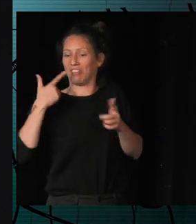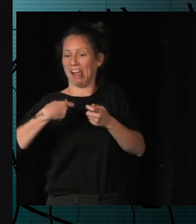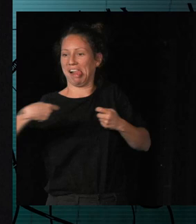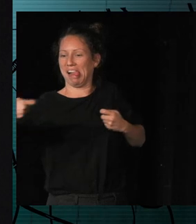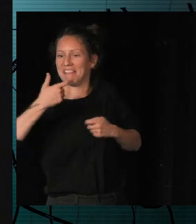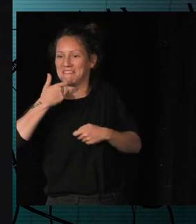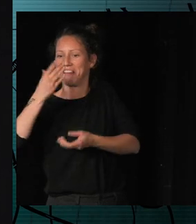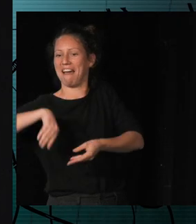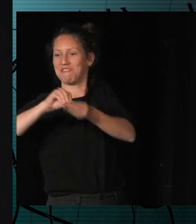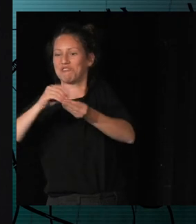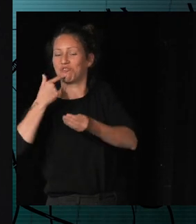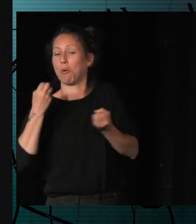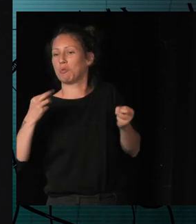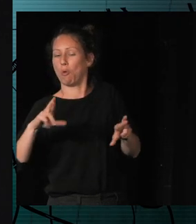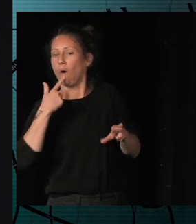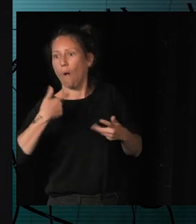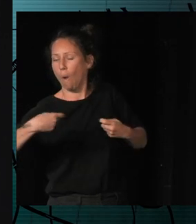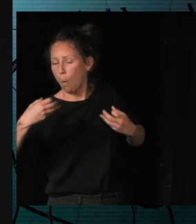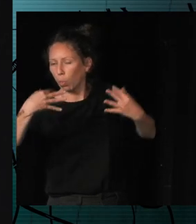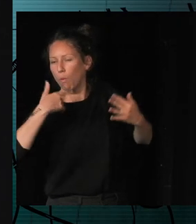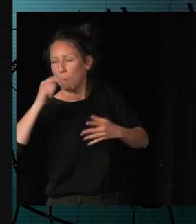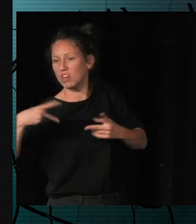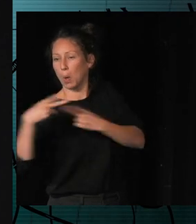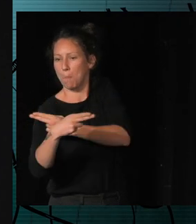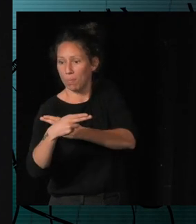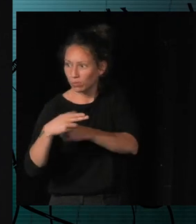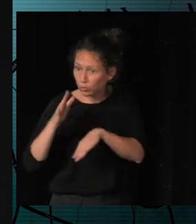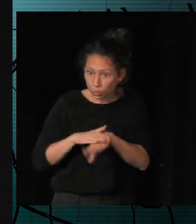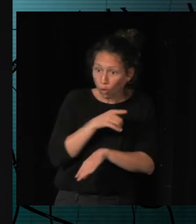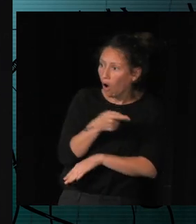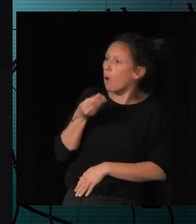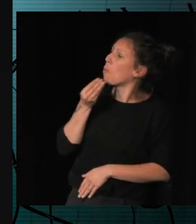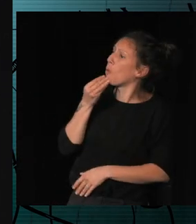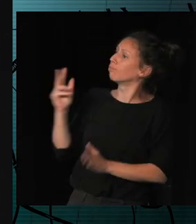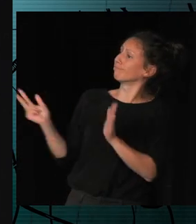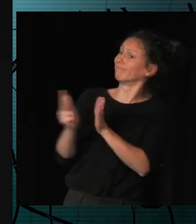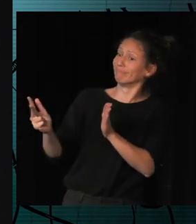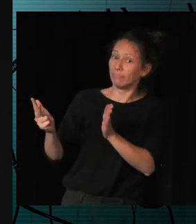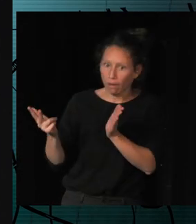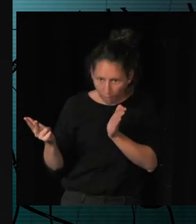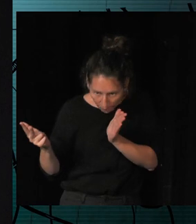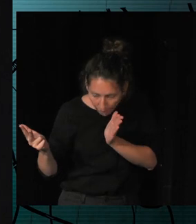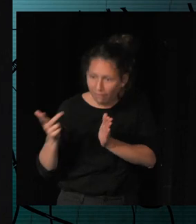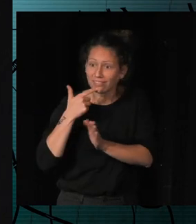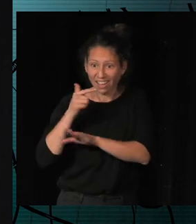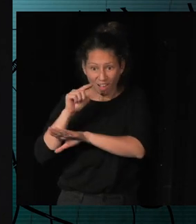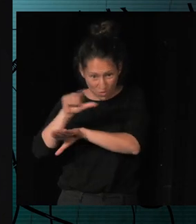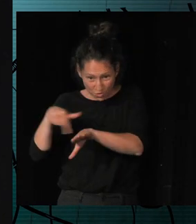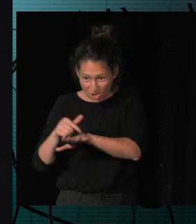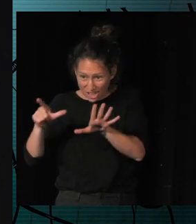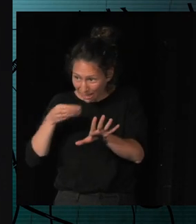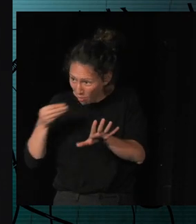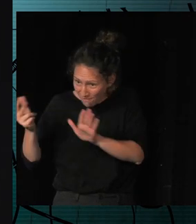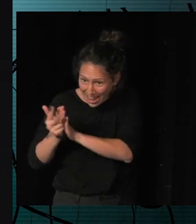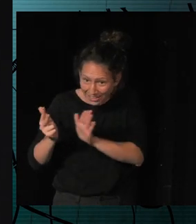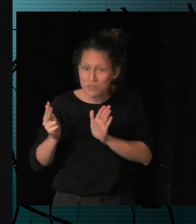veux donc toutes les scènes avec le père hélas pour lui et pour nous bah il a eu un feu vert en fait une fois qu'il a présenté sa version de 2h ont fait ok c'est bon on y